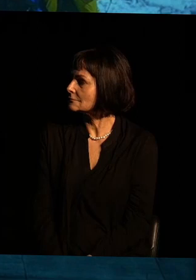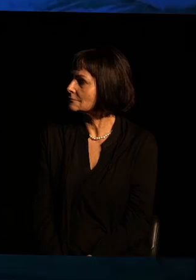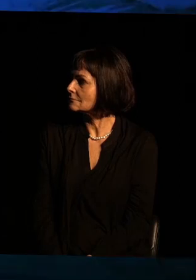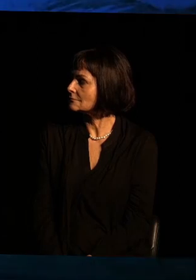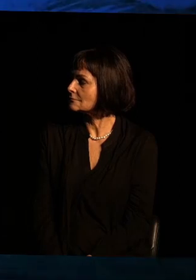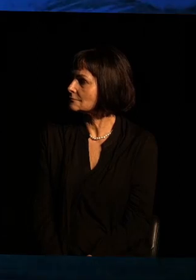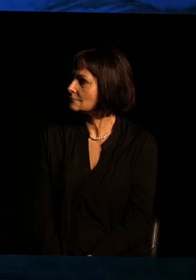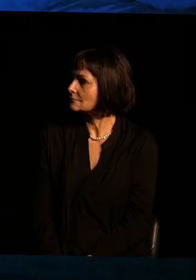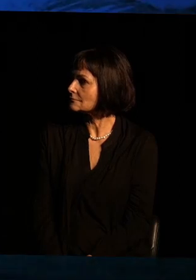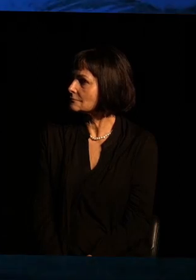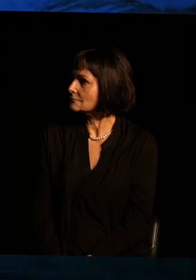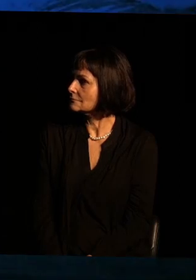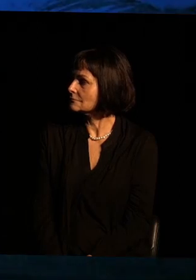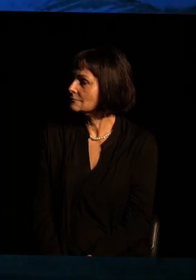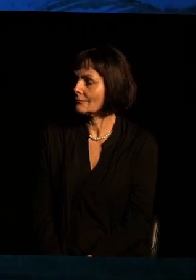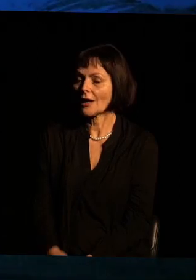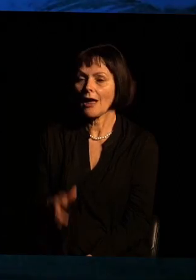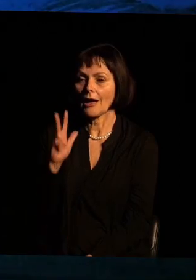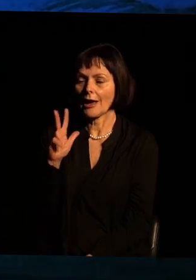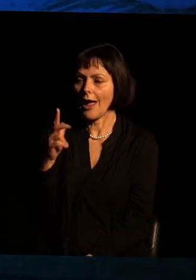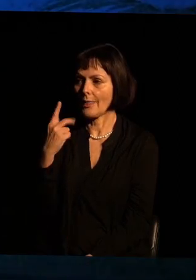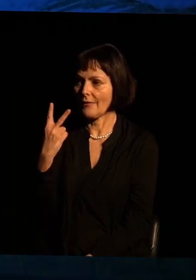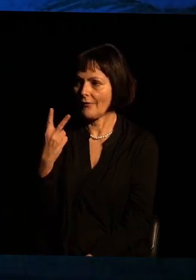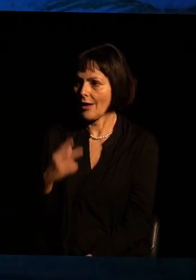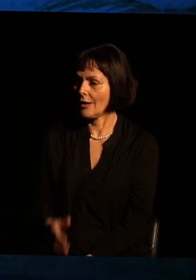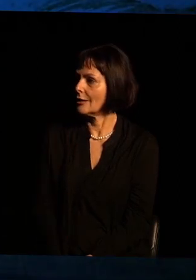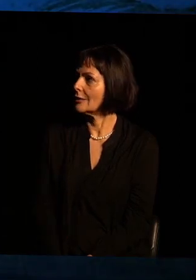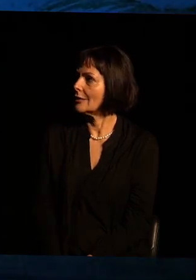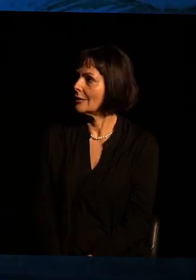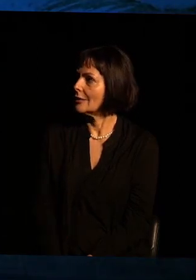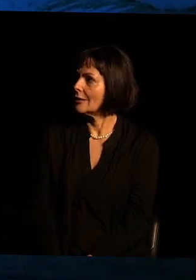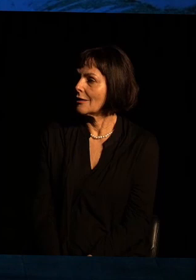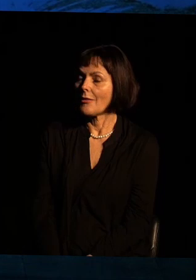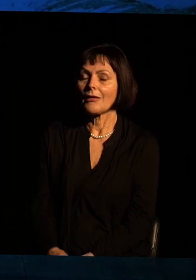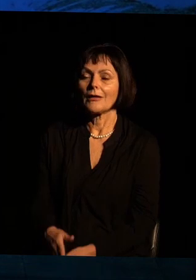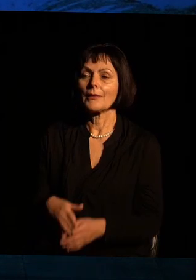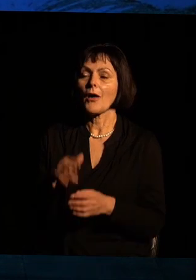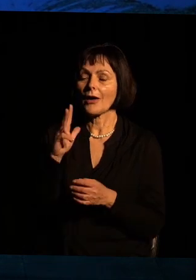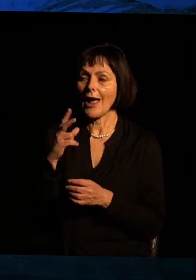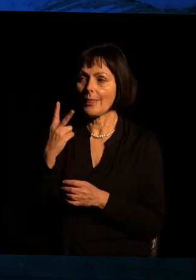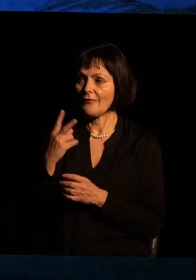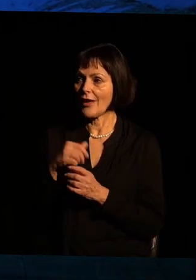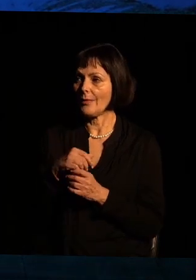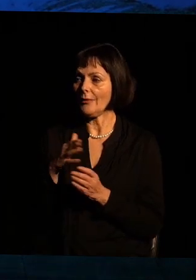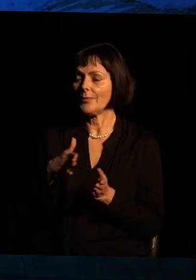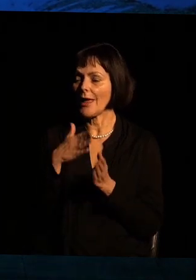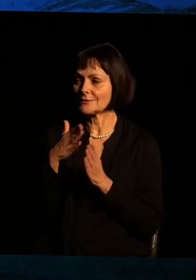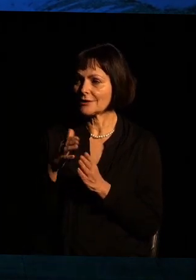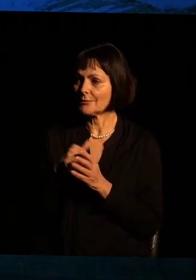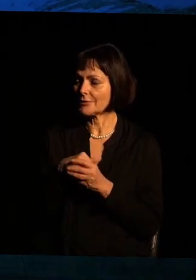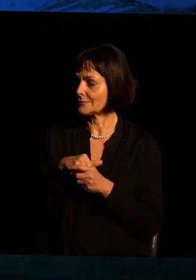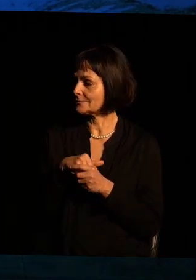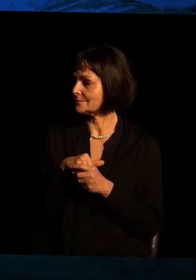zdjęć z Everestu. Przejdziemy jednak do K2. No bo cóż, no północny filar K2 to takie kolejne opus